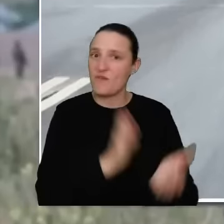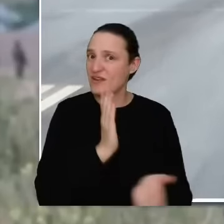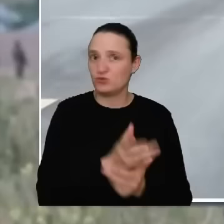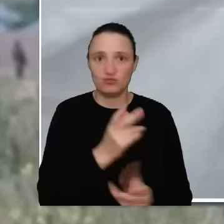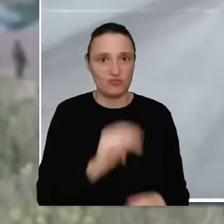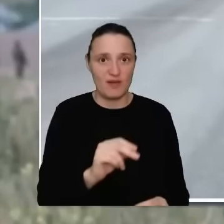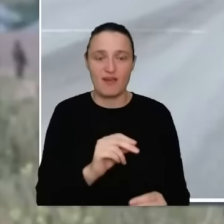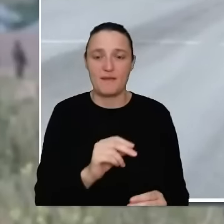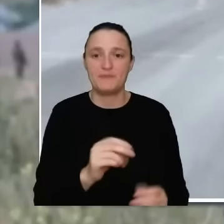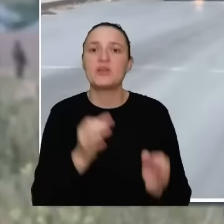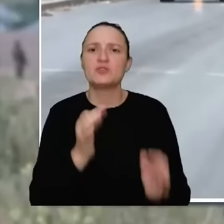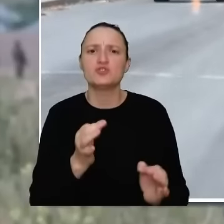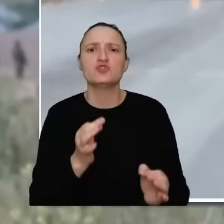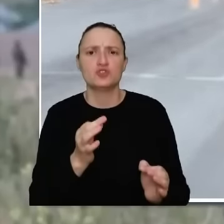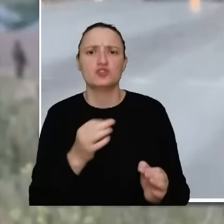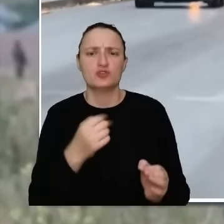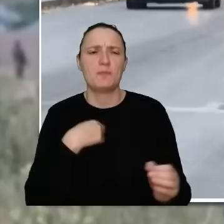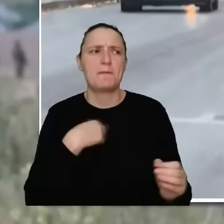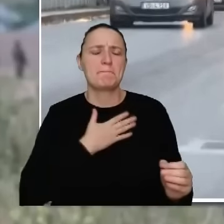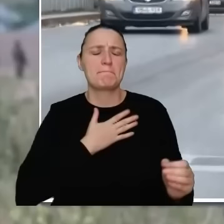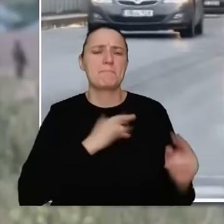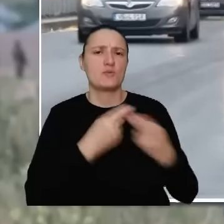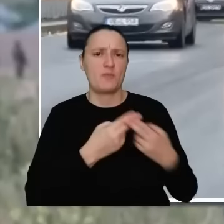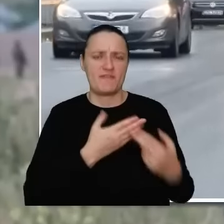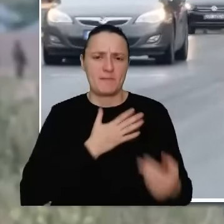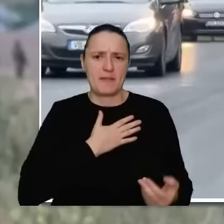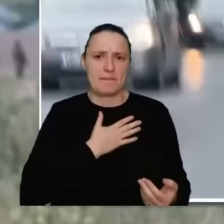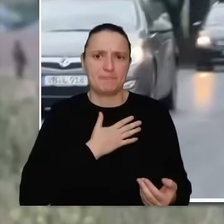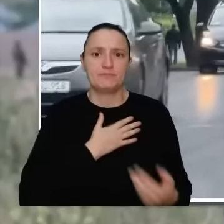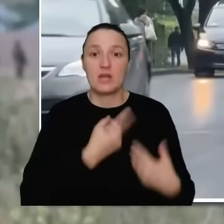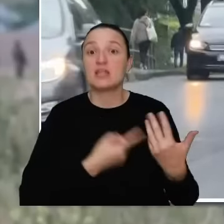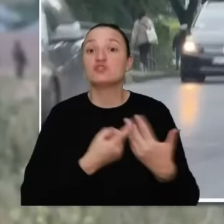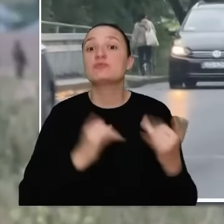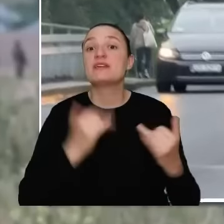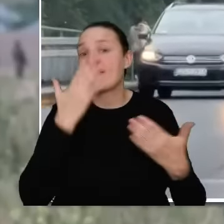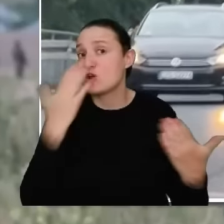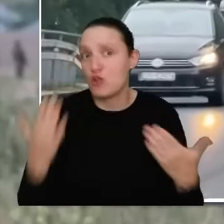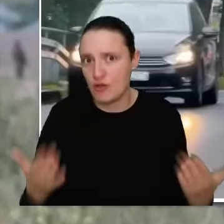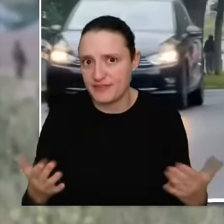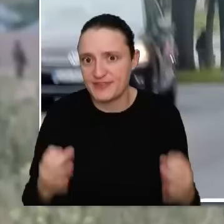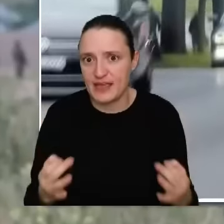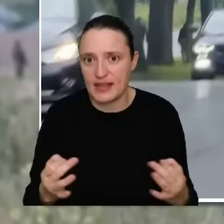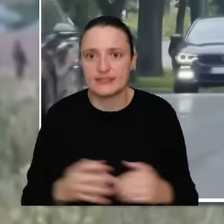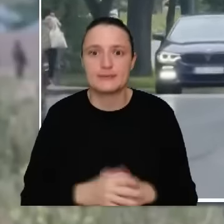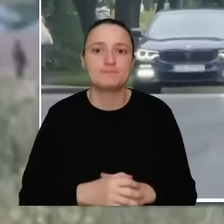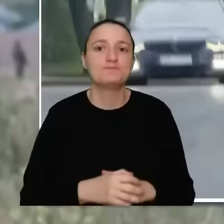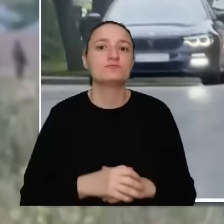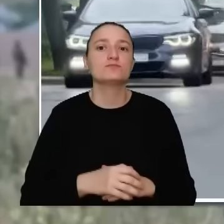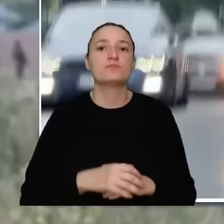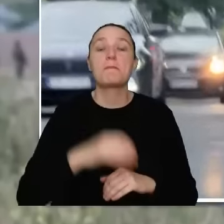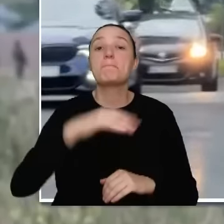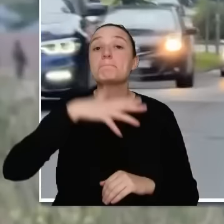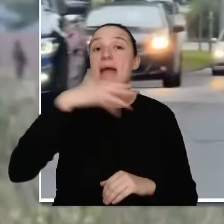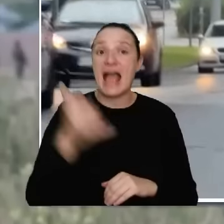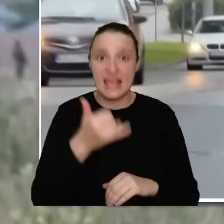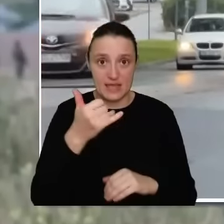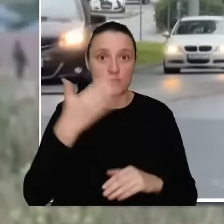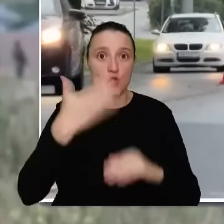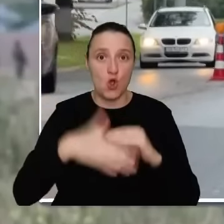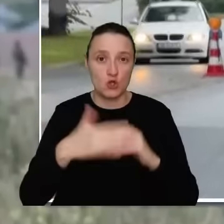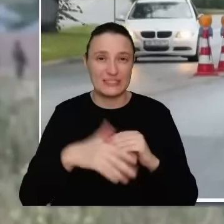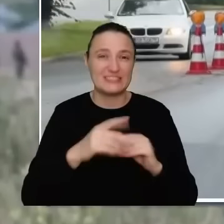dzisiaj dostałam odpowiedź na moje zapytanie i liczby wyglądają obecnie tak, że na koniec maja